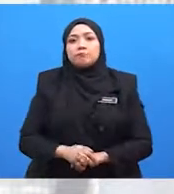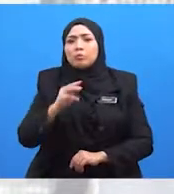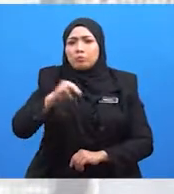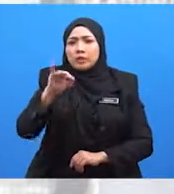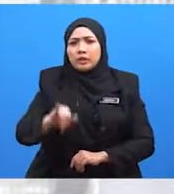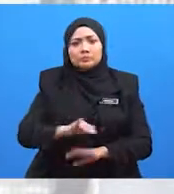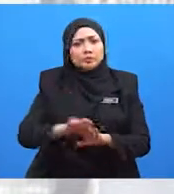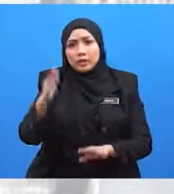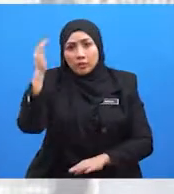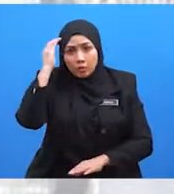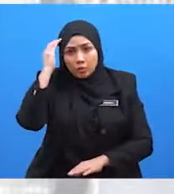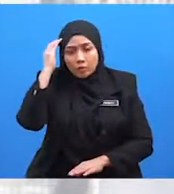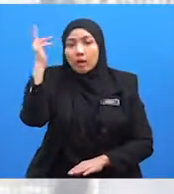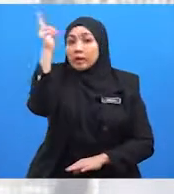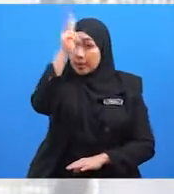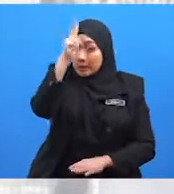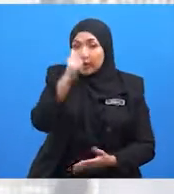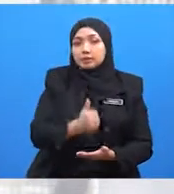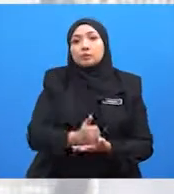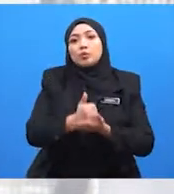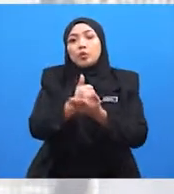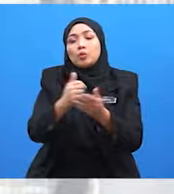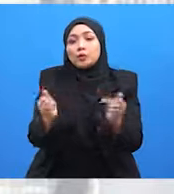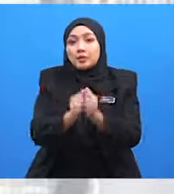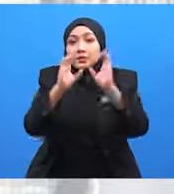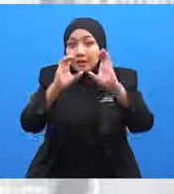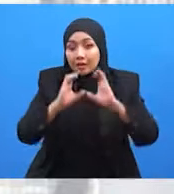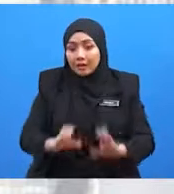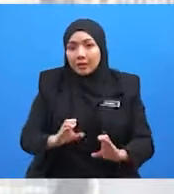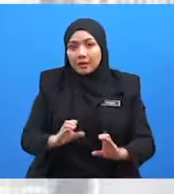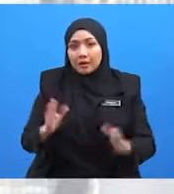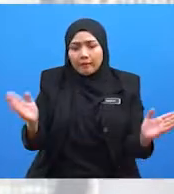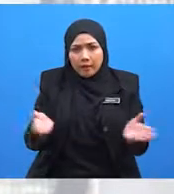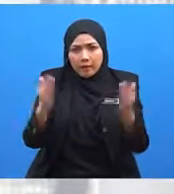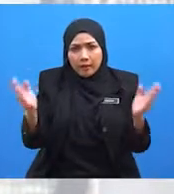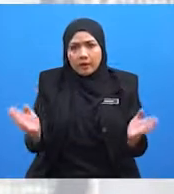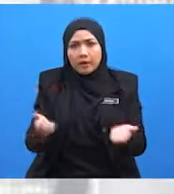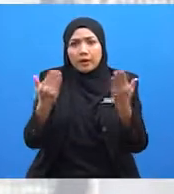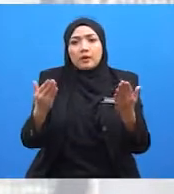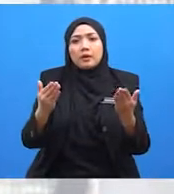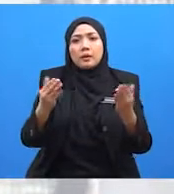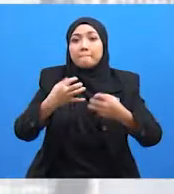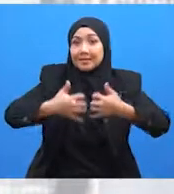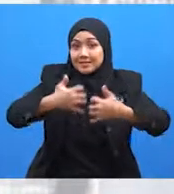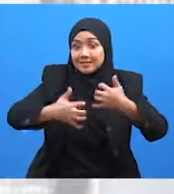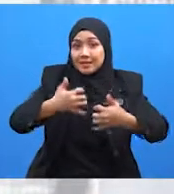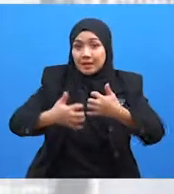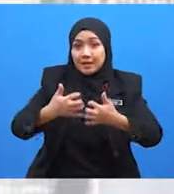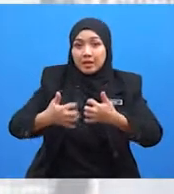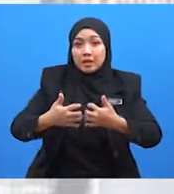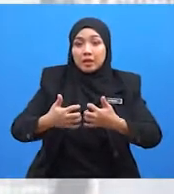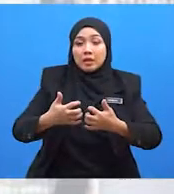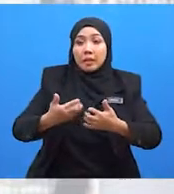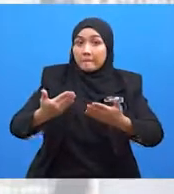tahu, kerajaan membantu dengan cara menggalakkan penggunaan mesin-mesin moden untuk